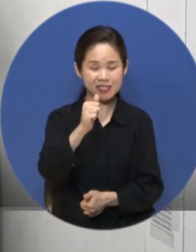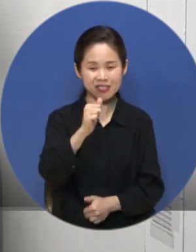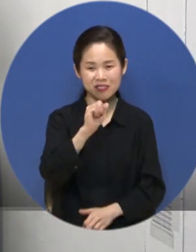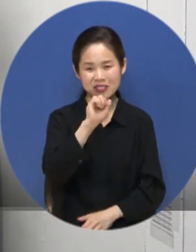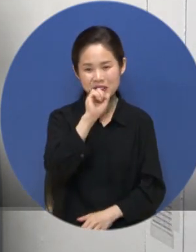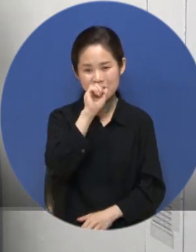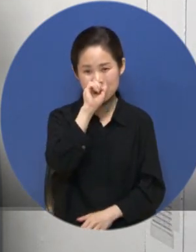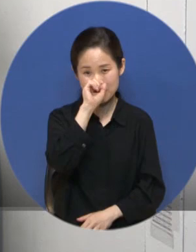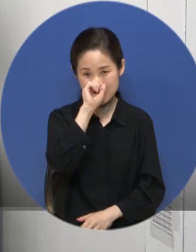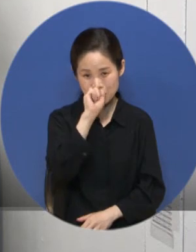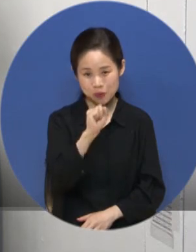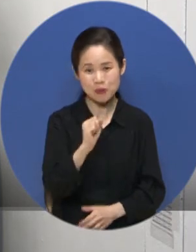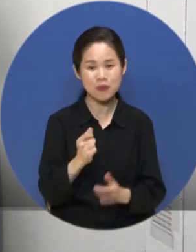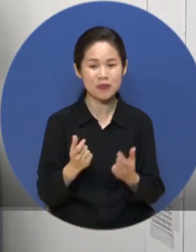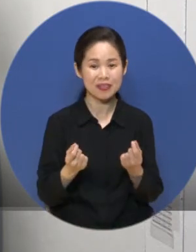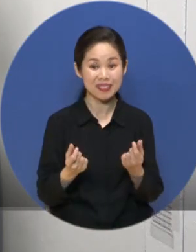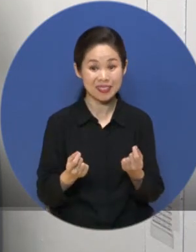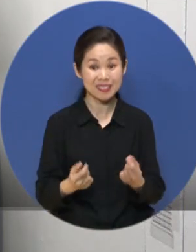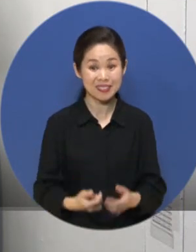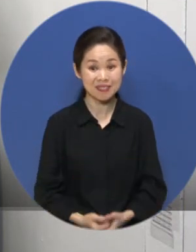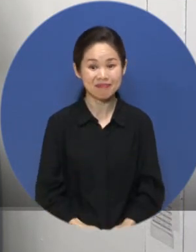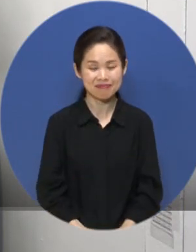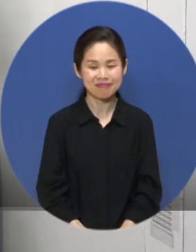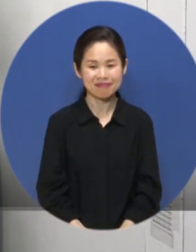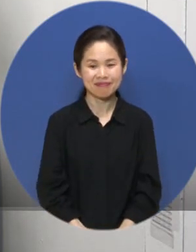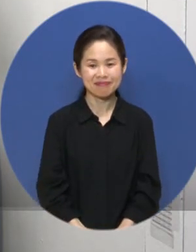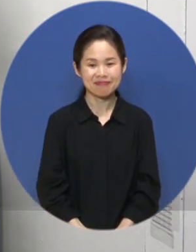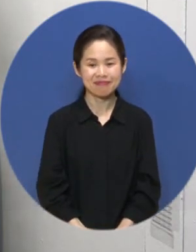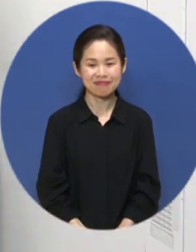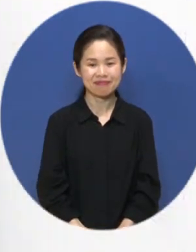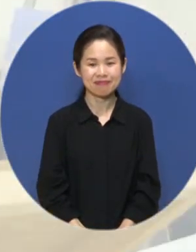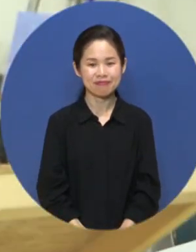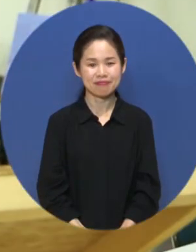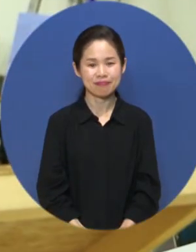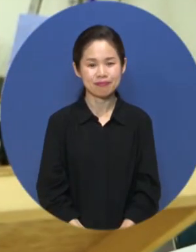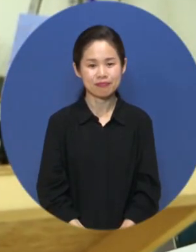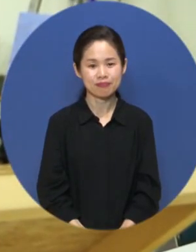이길 수 있었으면 좋겠어요.